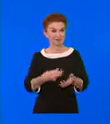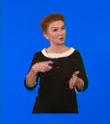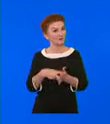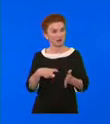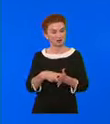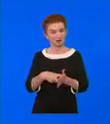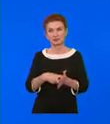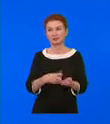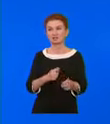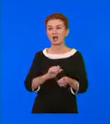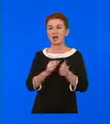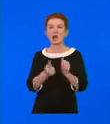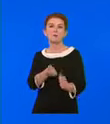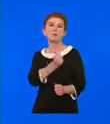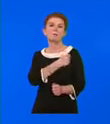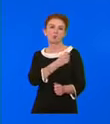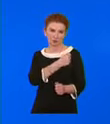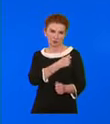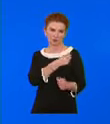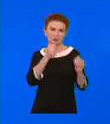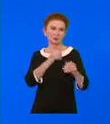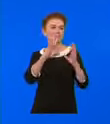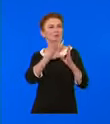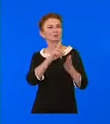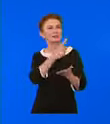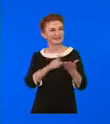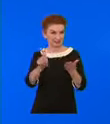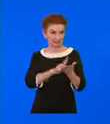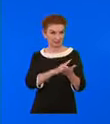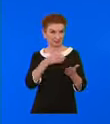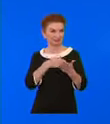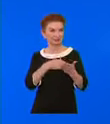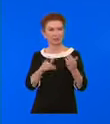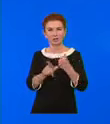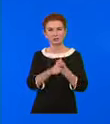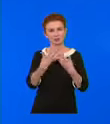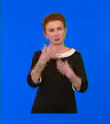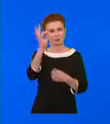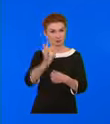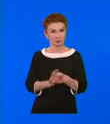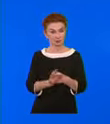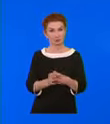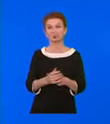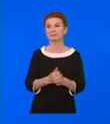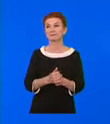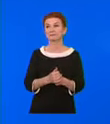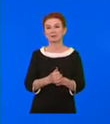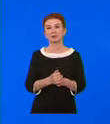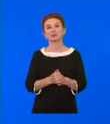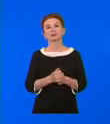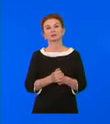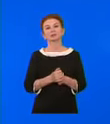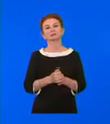albo tej pożyczki, która może być umorzona nawet do 75%, jak mówiłem niedawno, prezentując tarczę